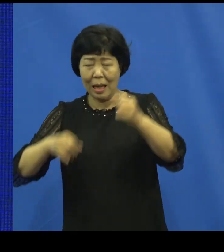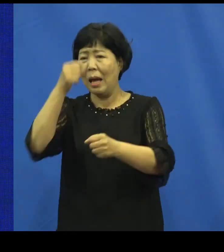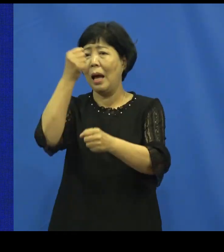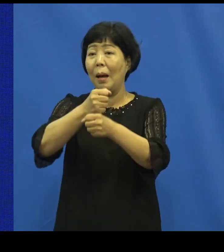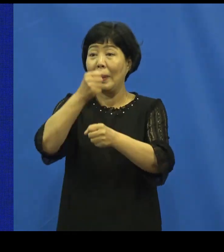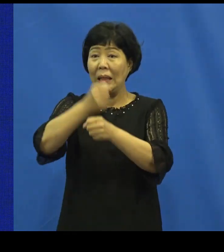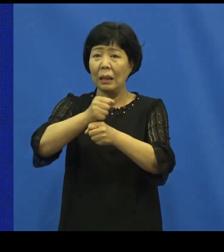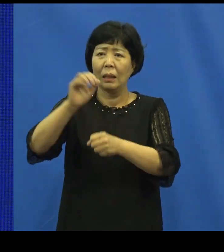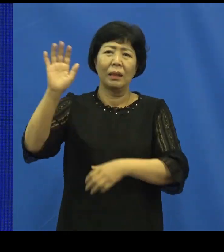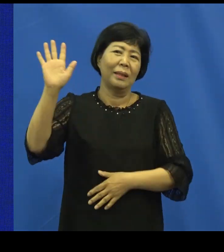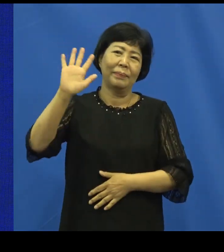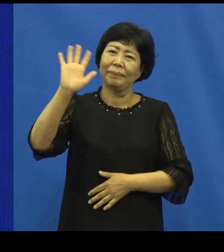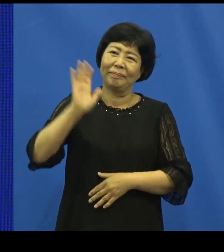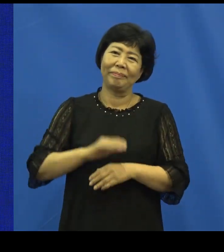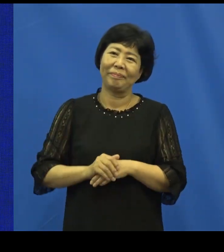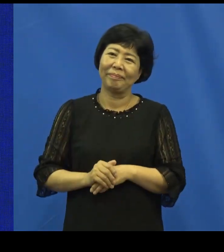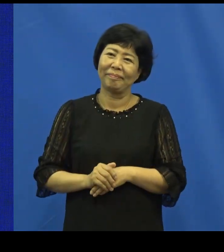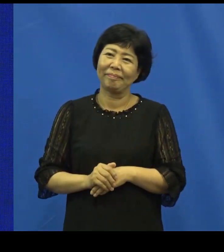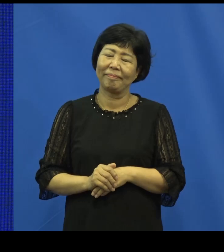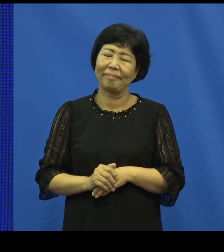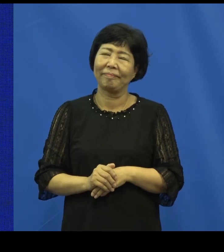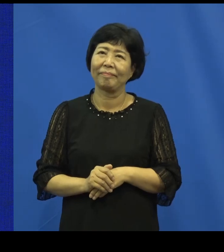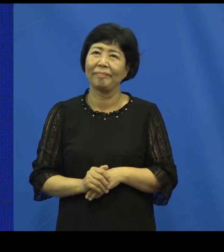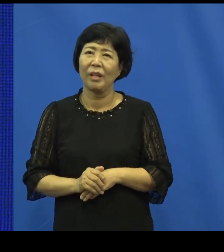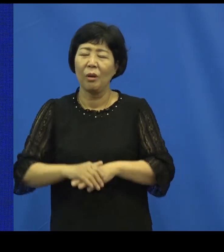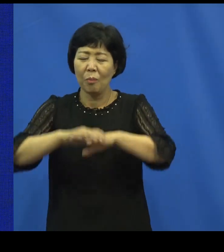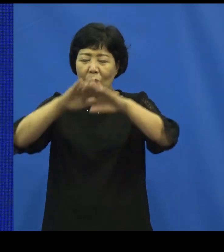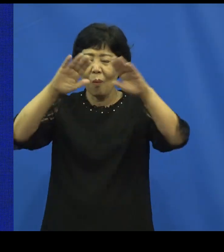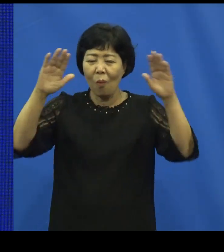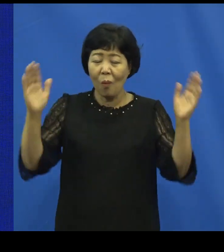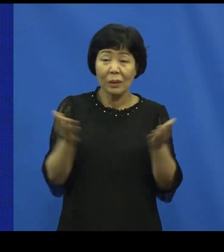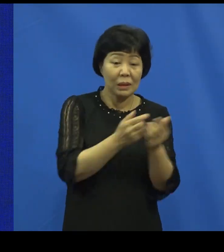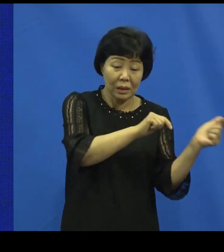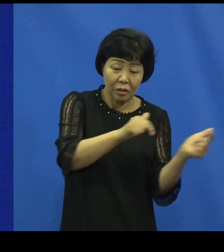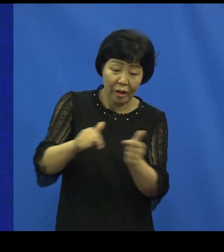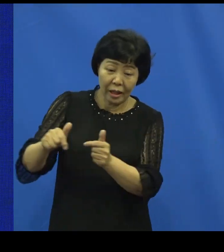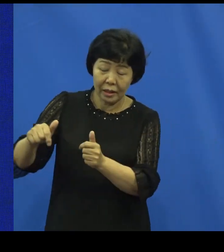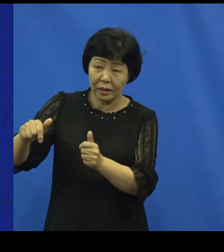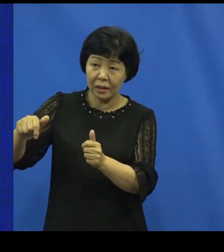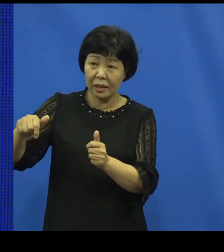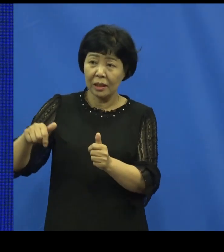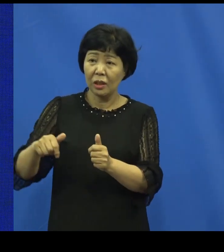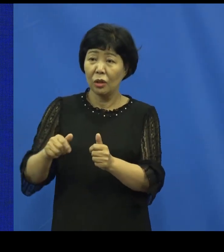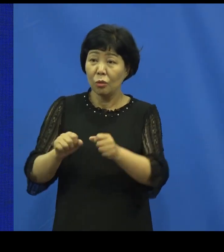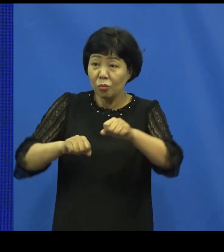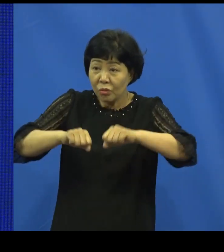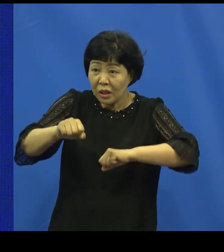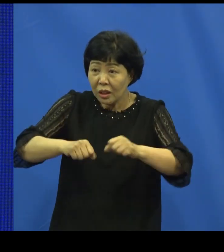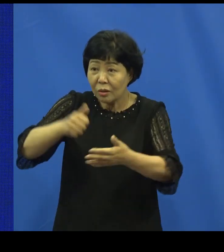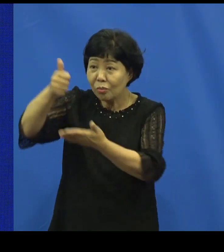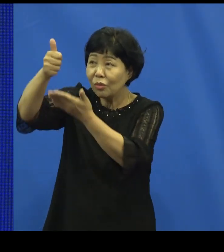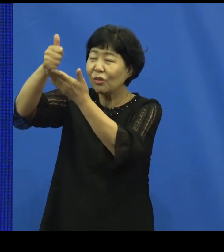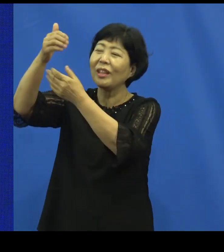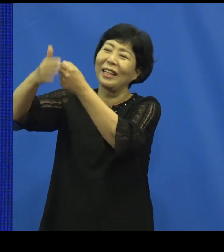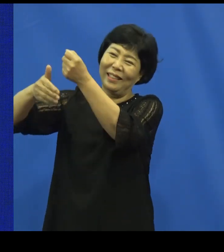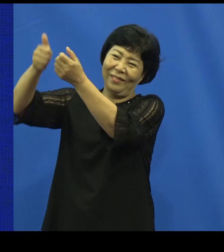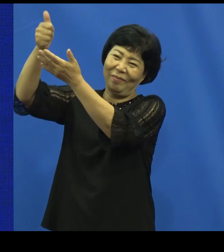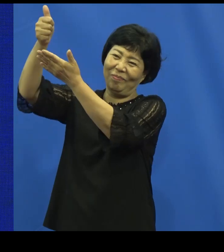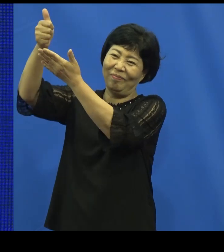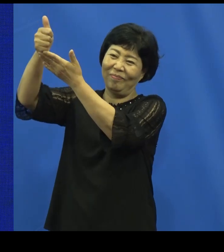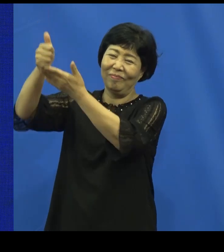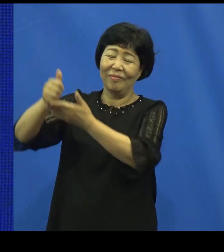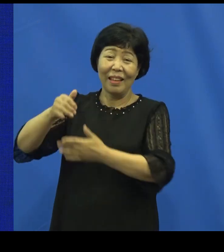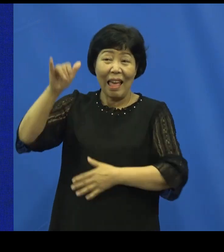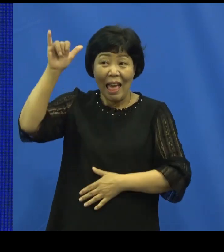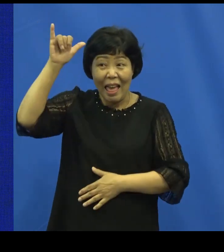겉으로 보면 인간이 만들어 가는 것 같지만 사실은 그 모든 것을 움직여 가시는 분은 하나님이시는 거죠.